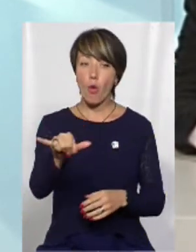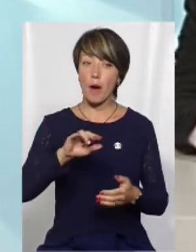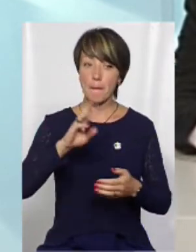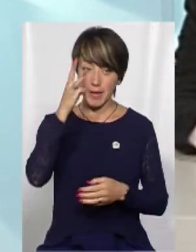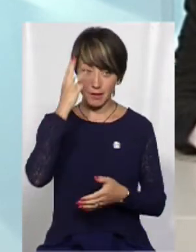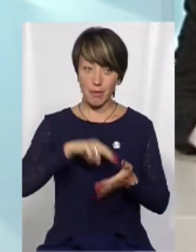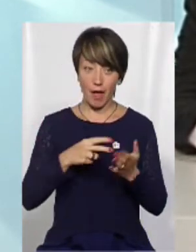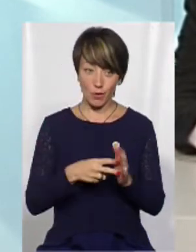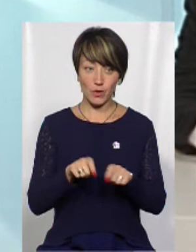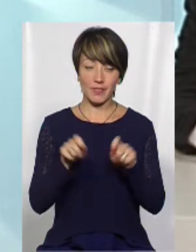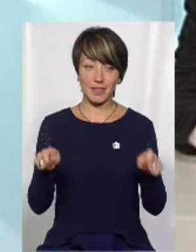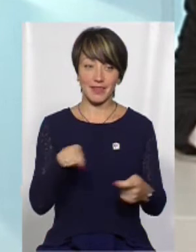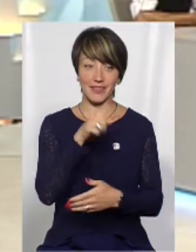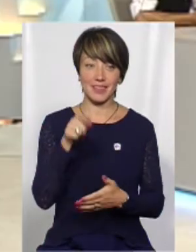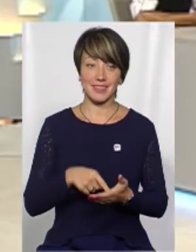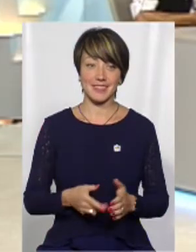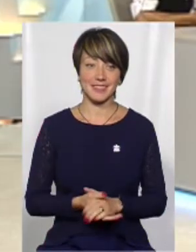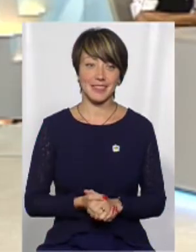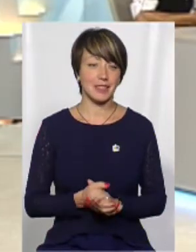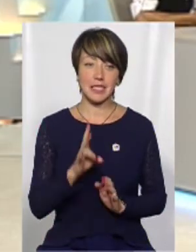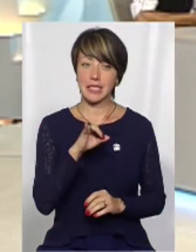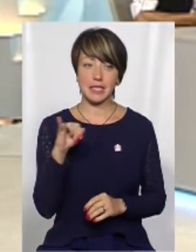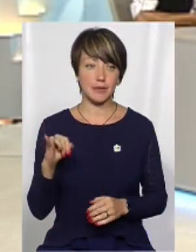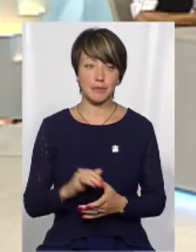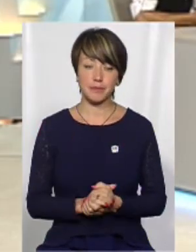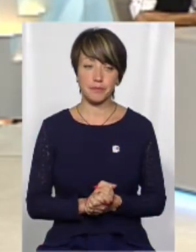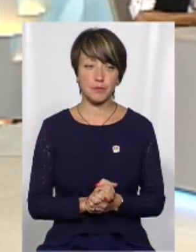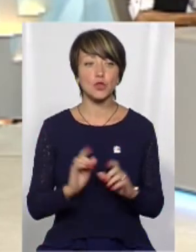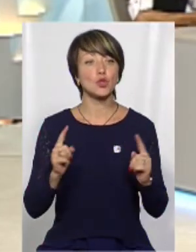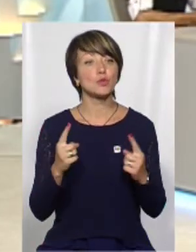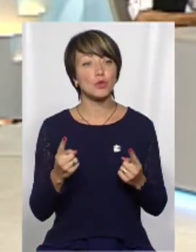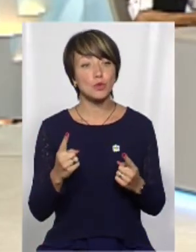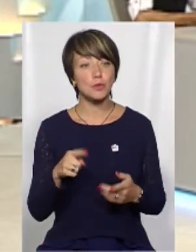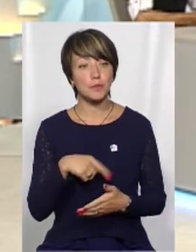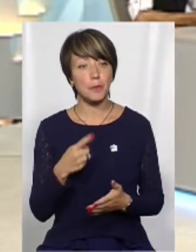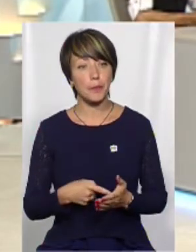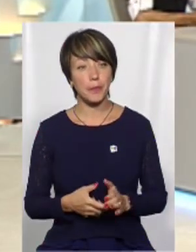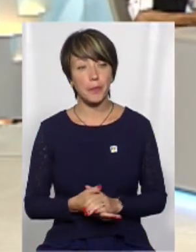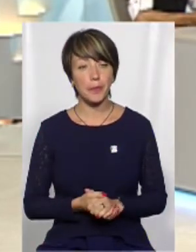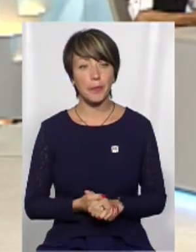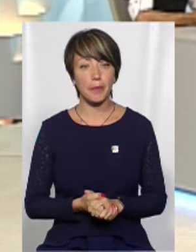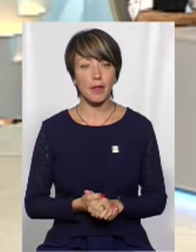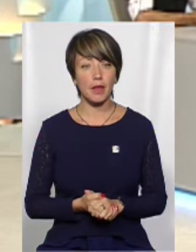відкривати? Як Хмельницький, ви планифіє d'ouvrir le magasin? А чому? Pourquoi?